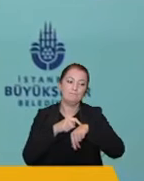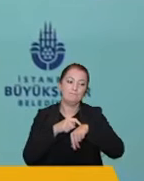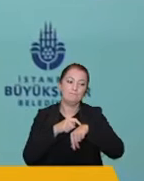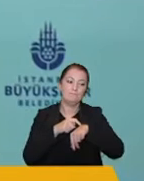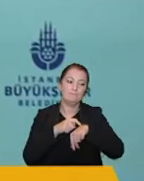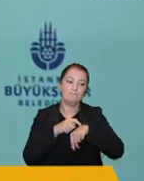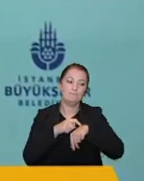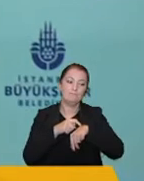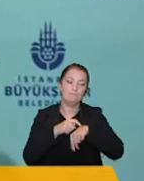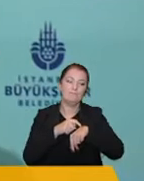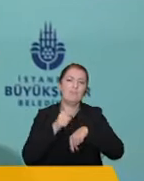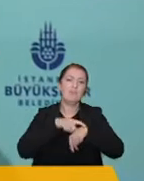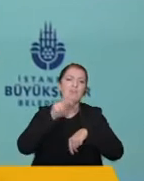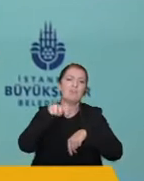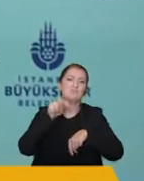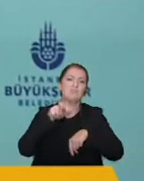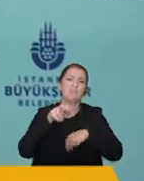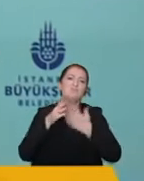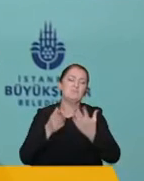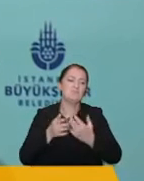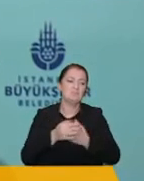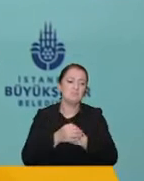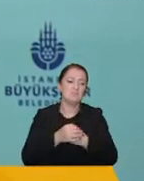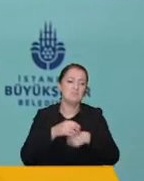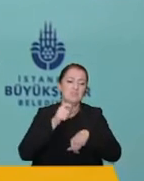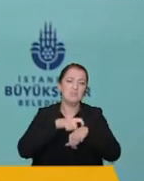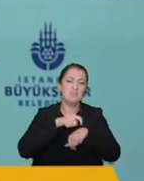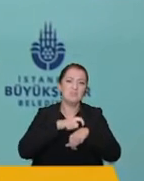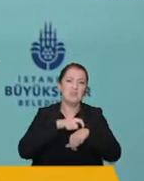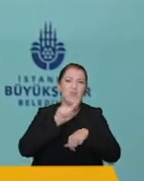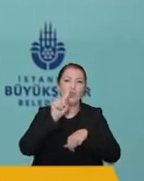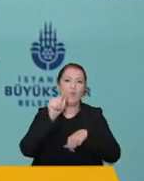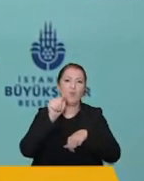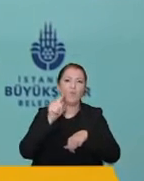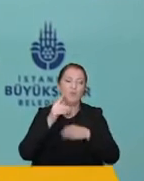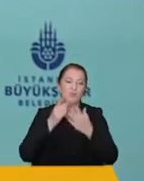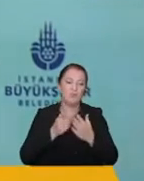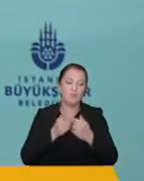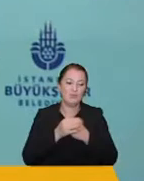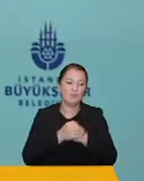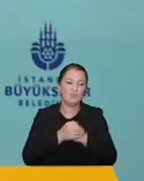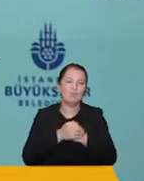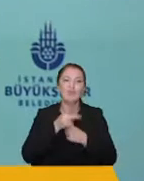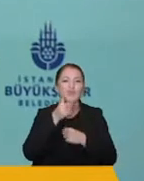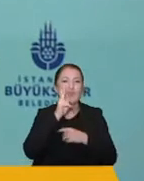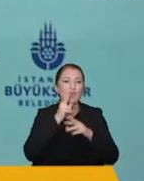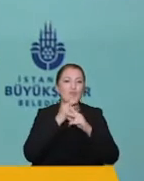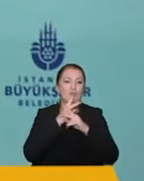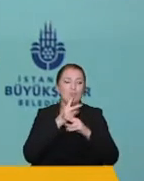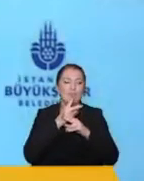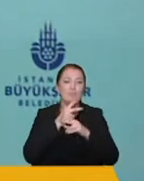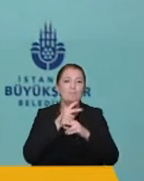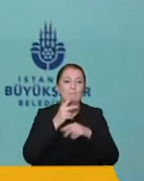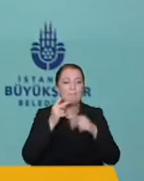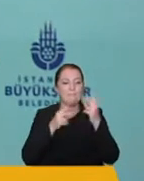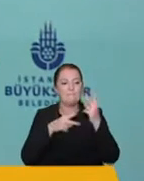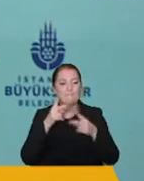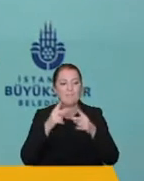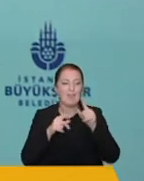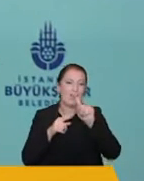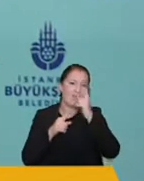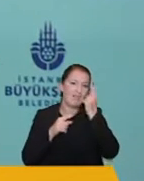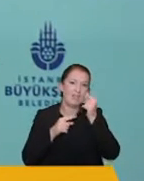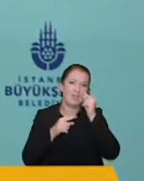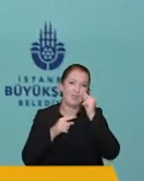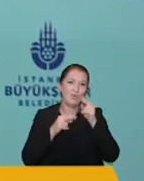Saat 8'miş. Saat 10.30'a doğru geliyor. Son konuşmacı, bazen tek bir kişiye